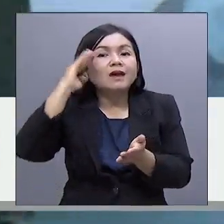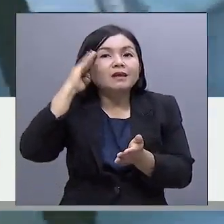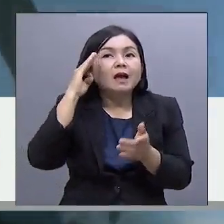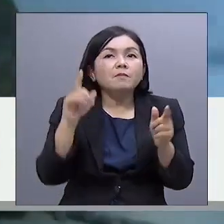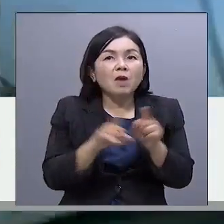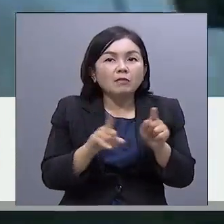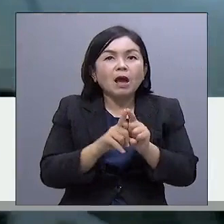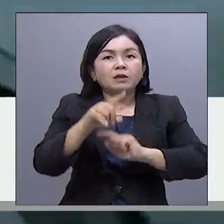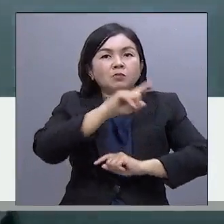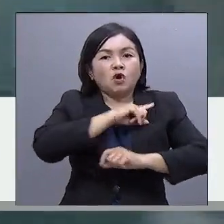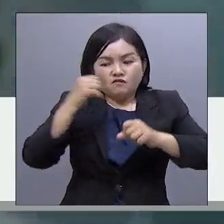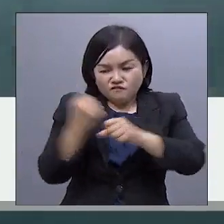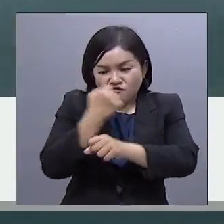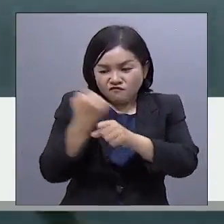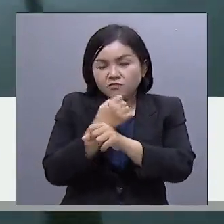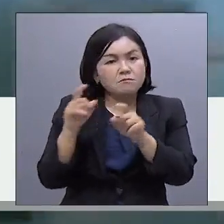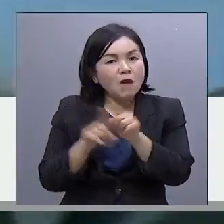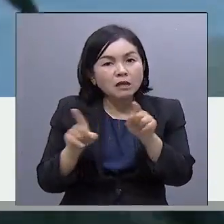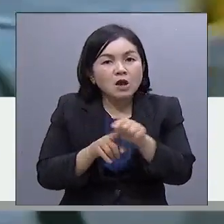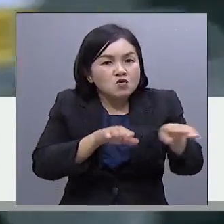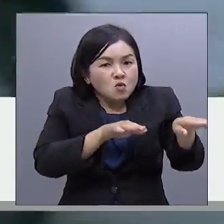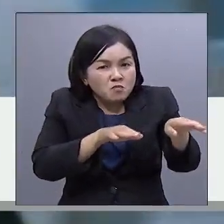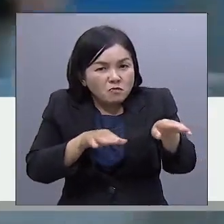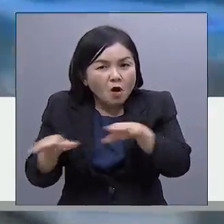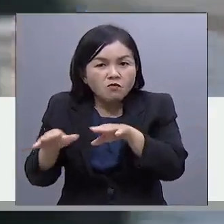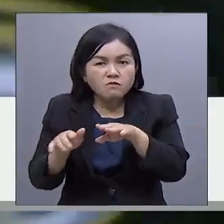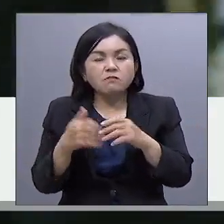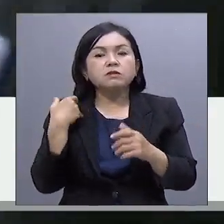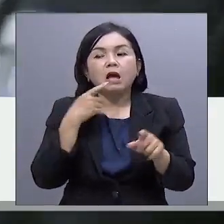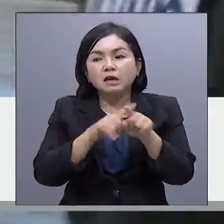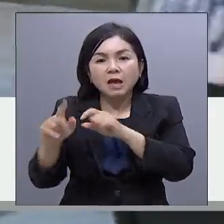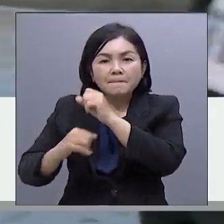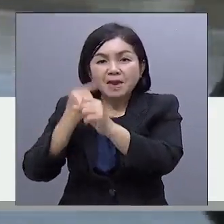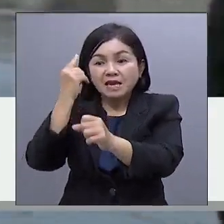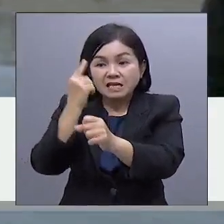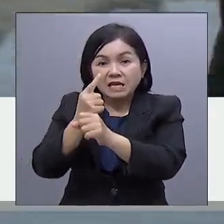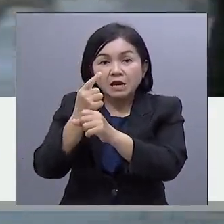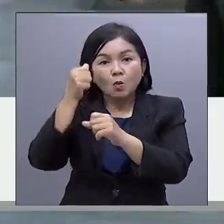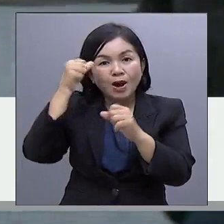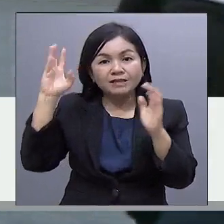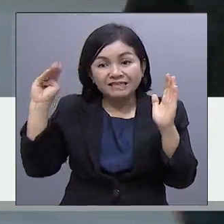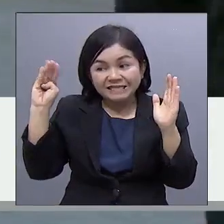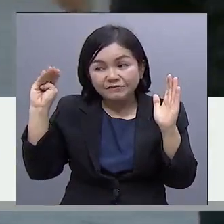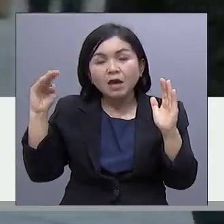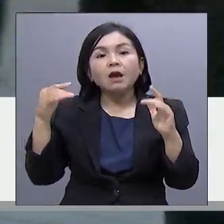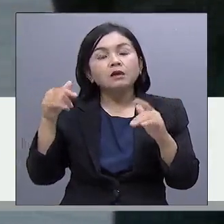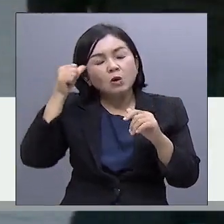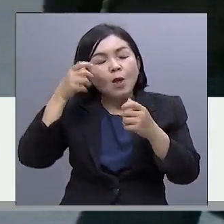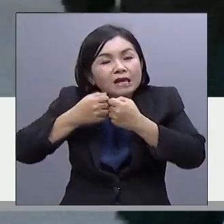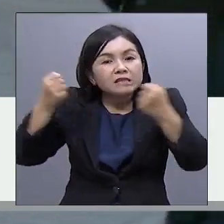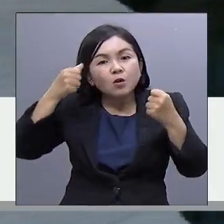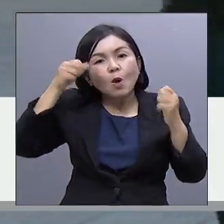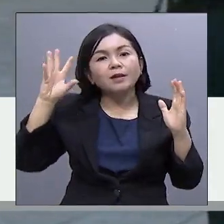ที่จะต้องเข้ารับการฝึกเพื่อเตรียมความพร้อมค่ะปีนึงก็ประมาณ 40วันหรืออาจจะขยายเป็น 60วัน